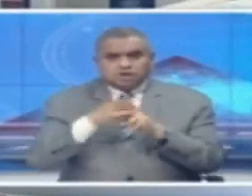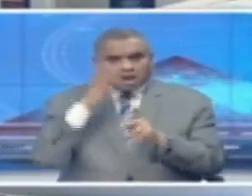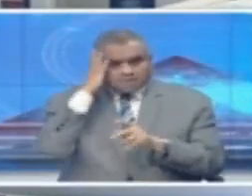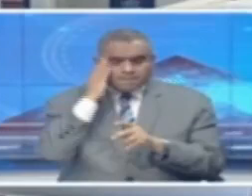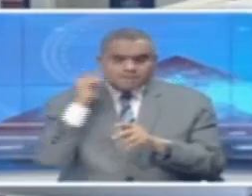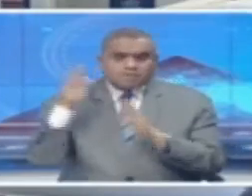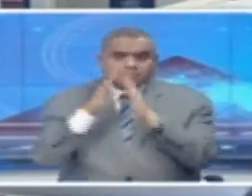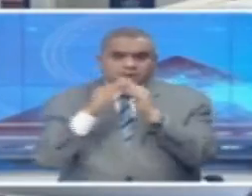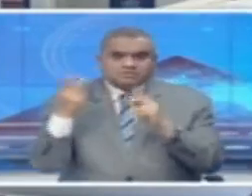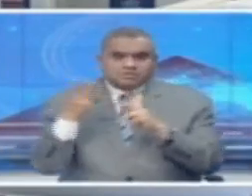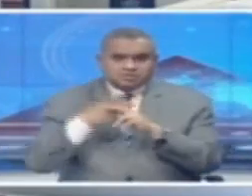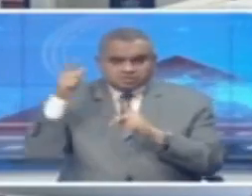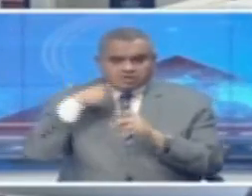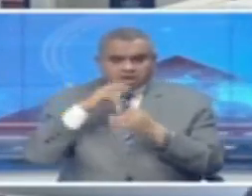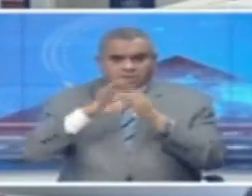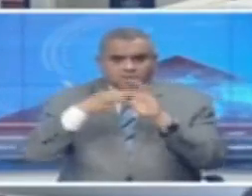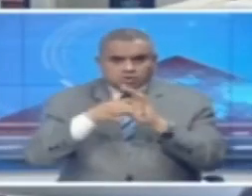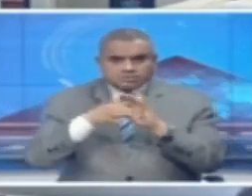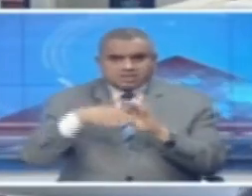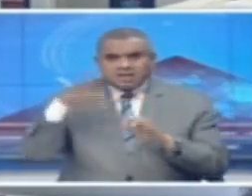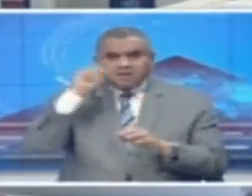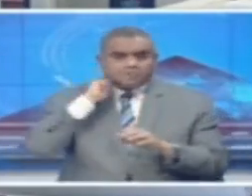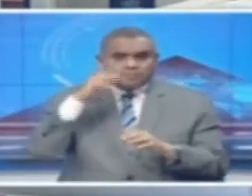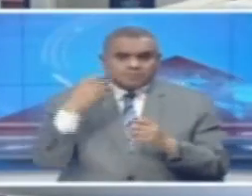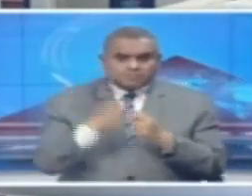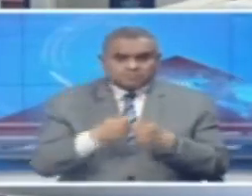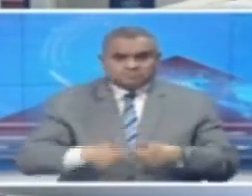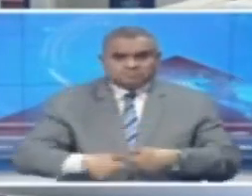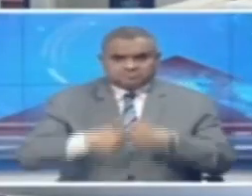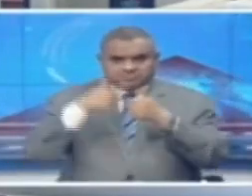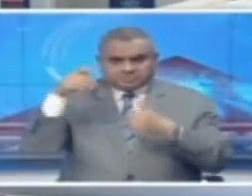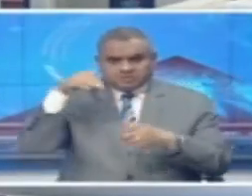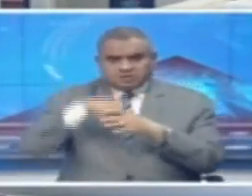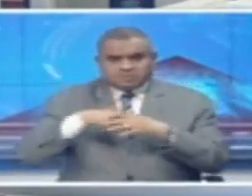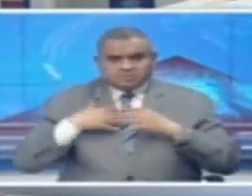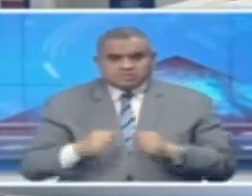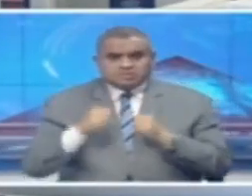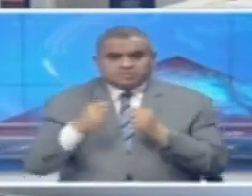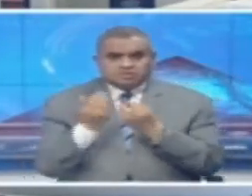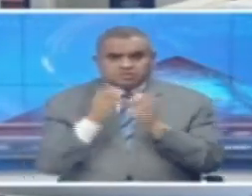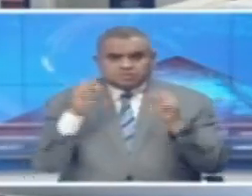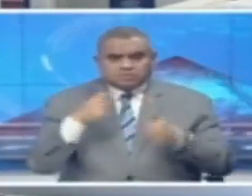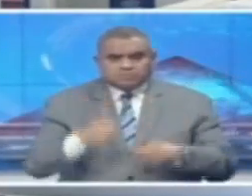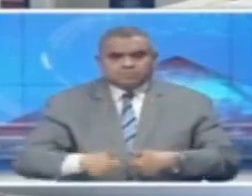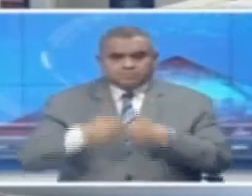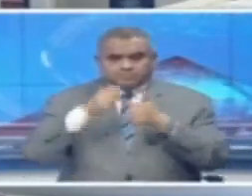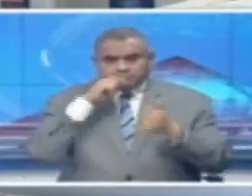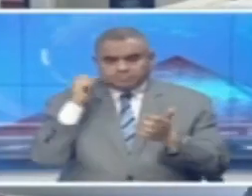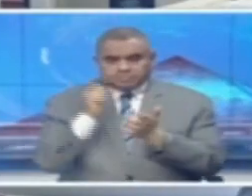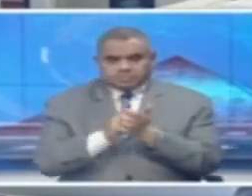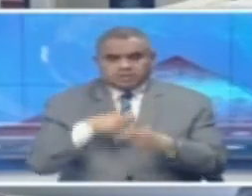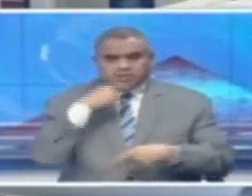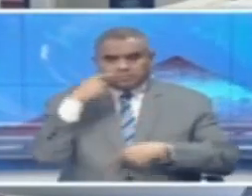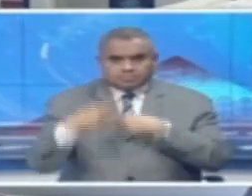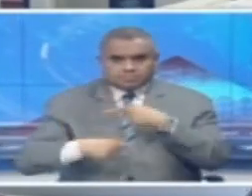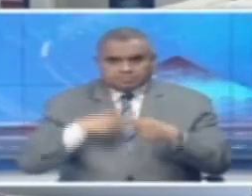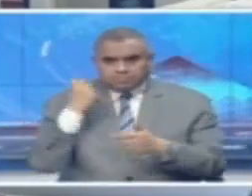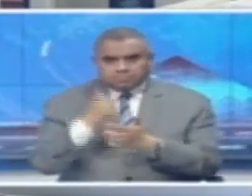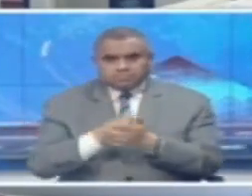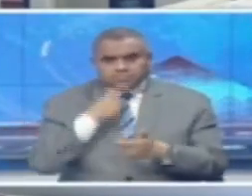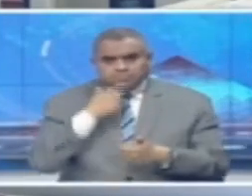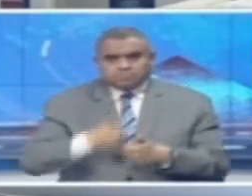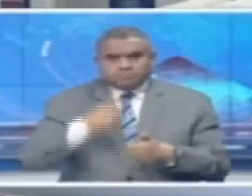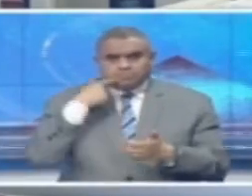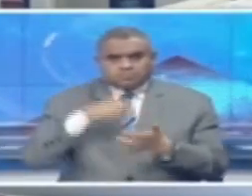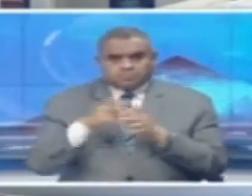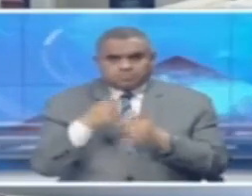في بورسعيد او غيره من محافظات التي تم تطبيقها بمنظومة التأمين الصحي. لنؤكد ان هناك لا يوجد سقف